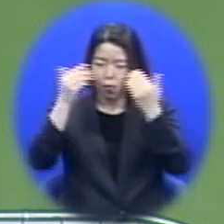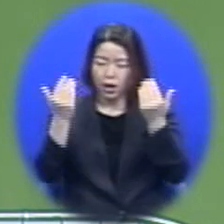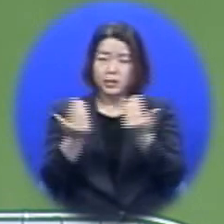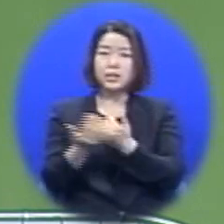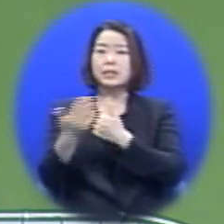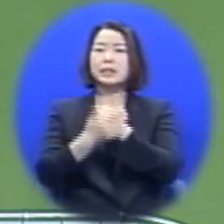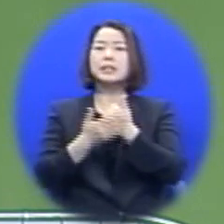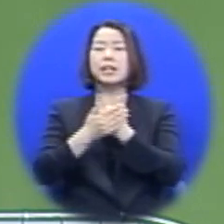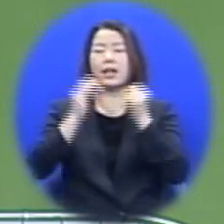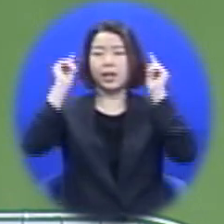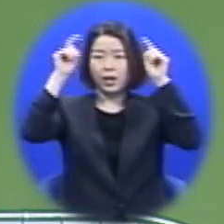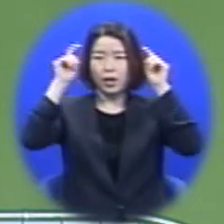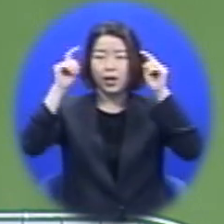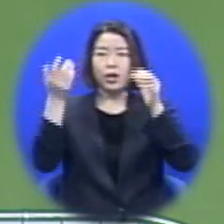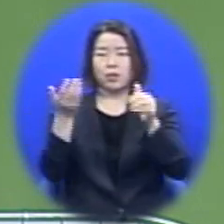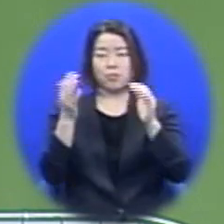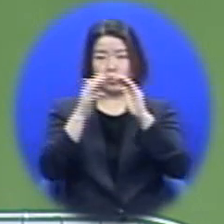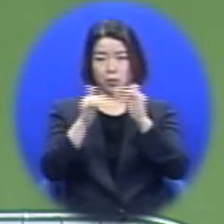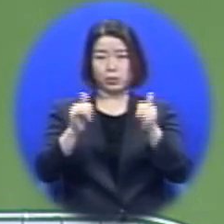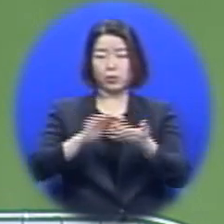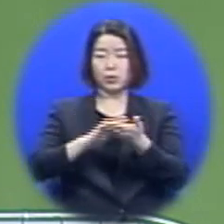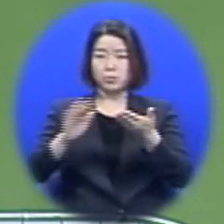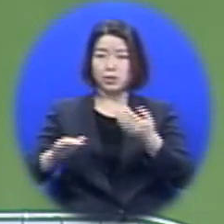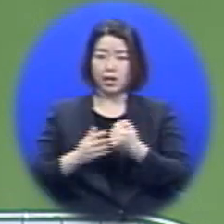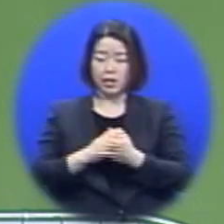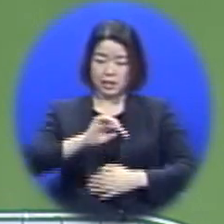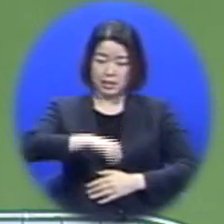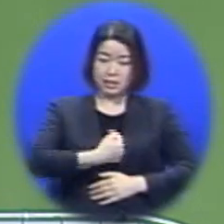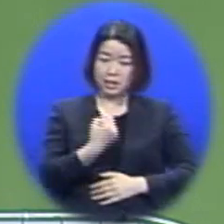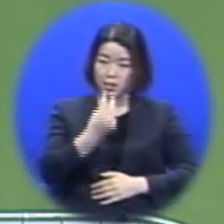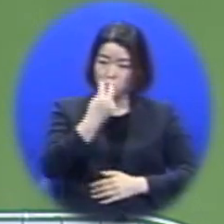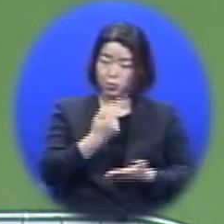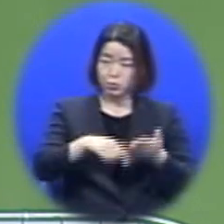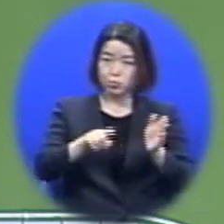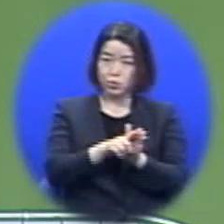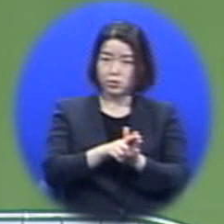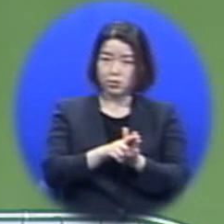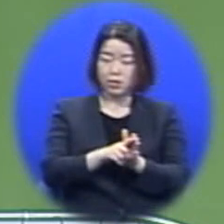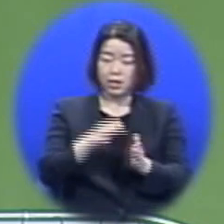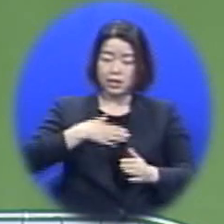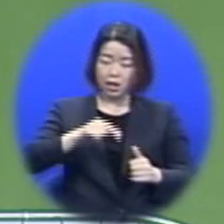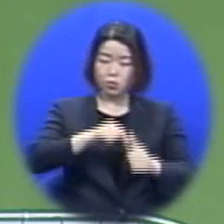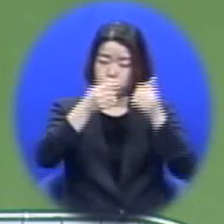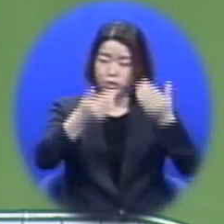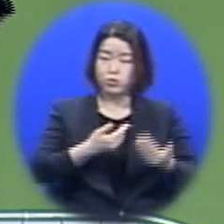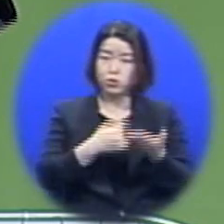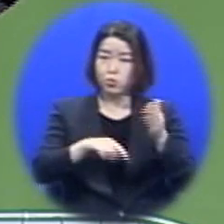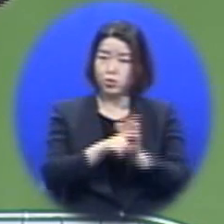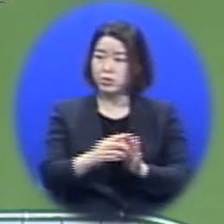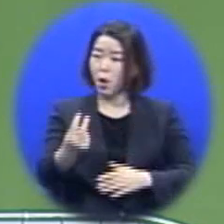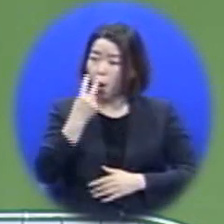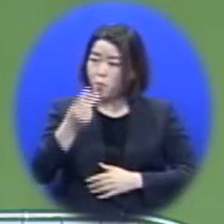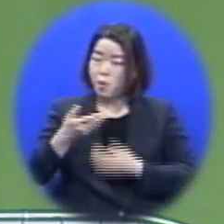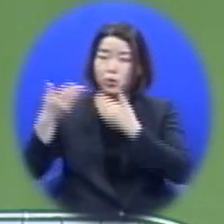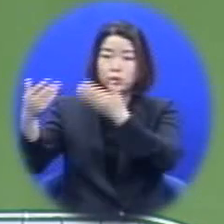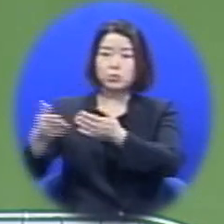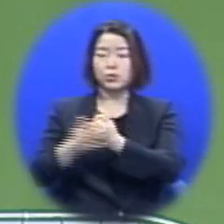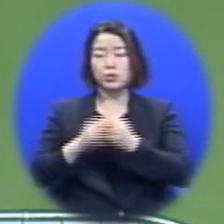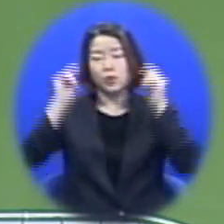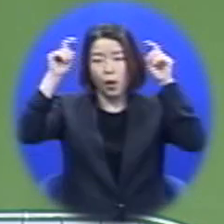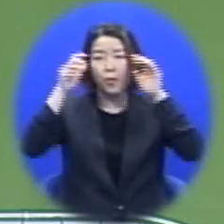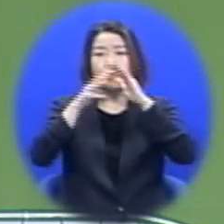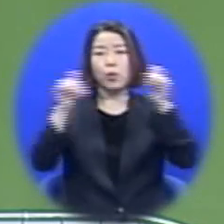자기를 구하려고, 그 짐승 아니에요? 그런데 그런 자기를 구하려고 목숨을 거는 목동이에요.